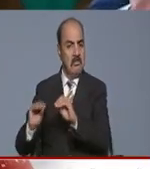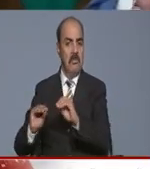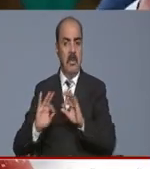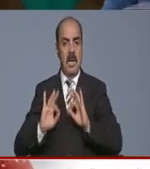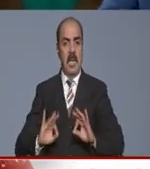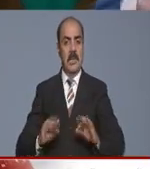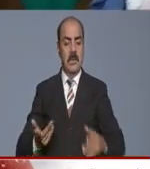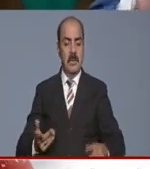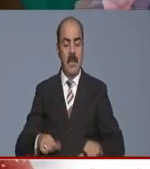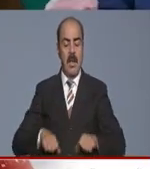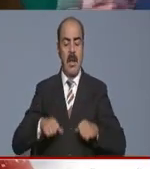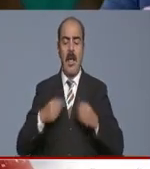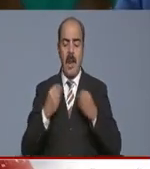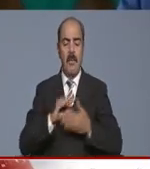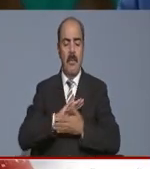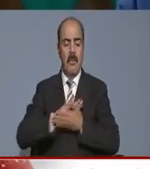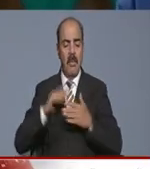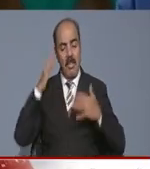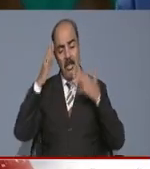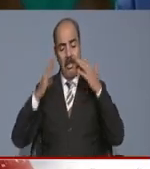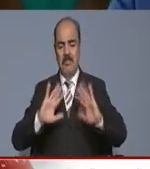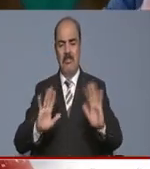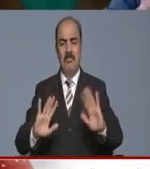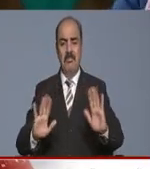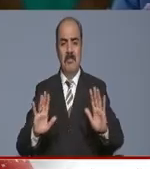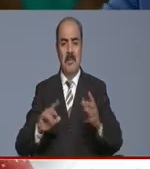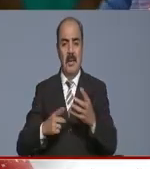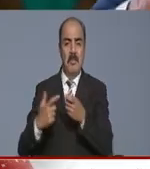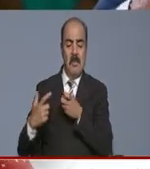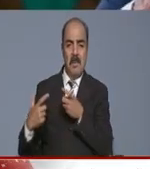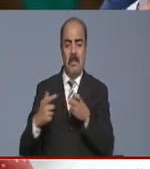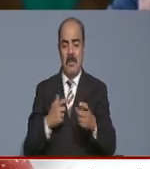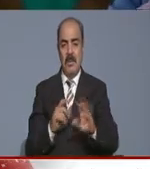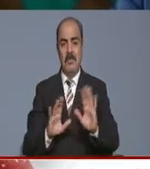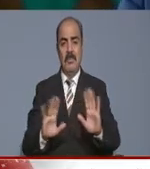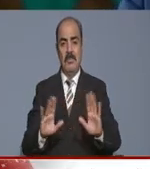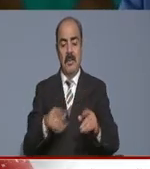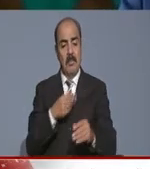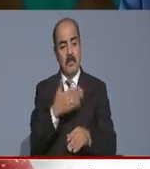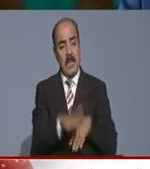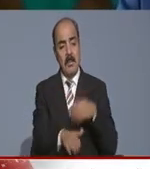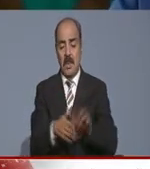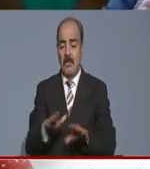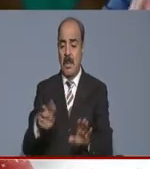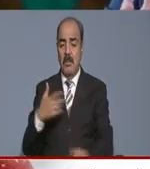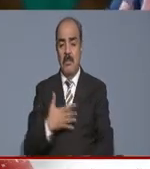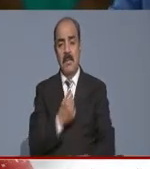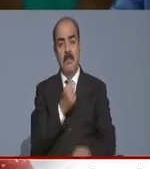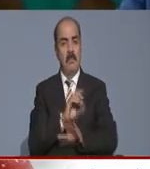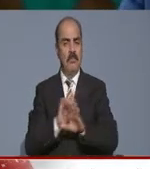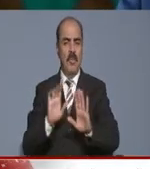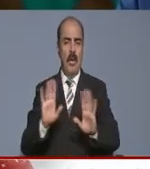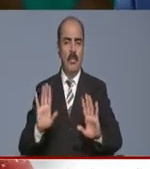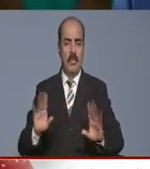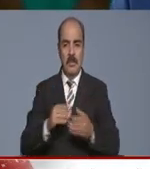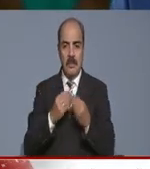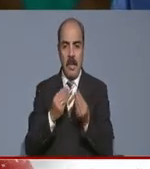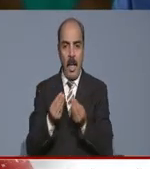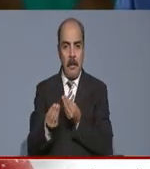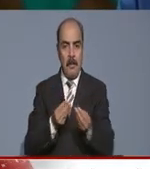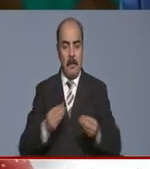حياة سلمية دون استخدام السلاح وضحايا من المدنيين. فإننا